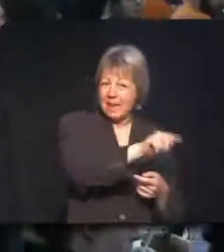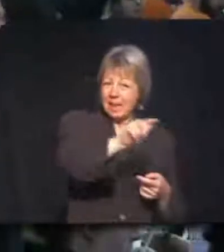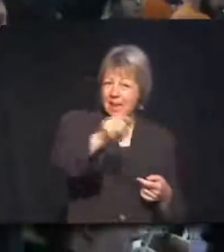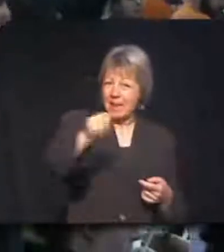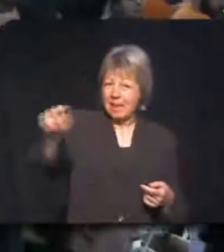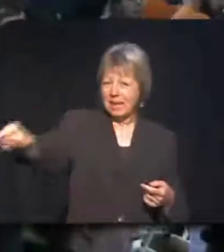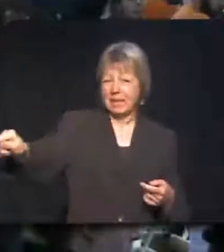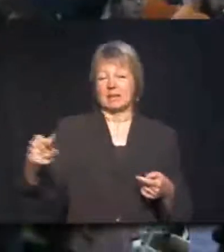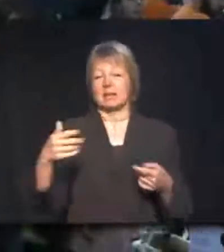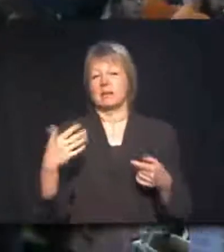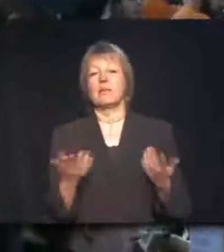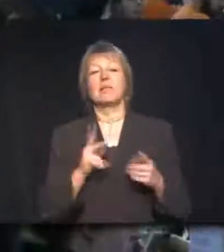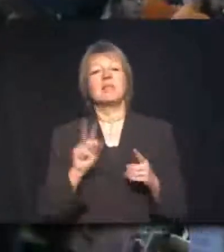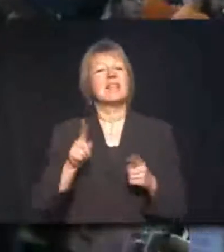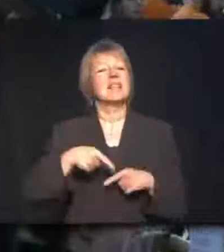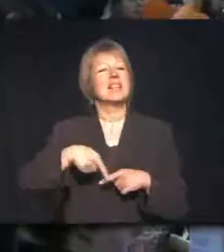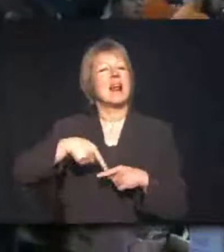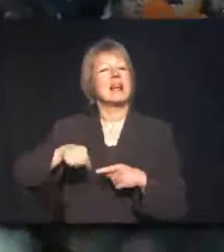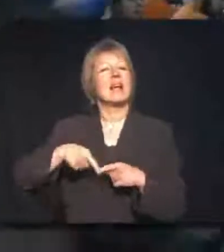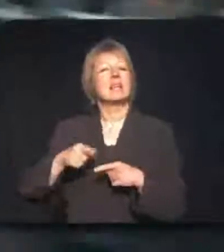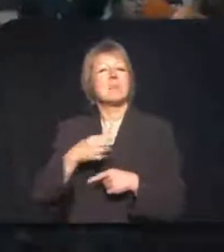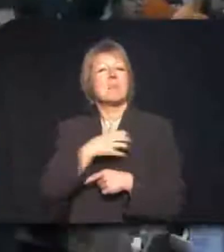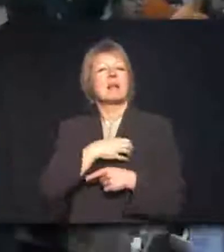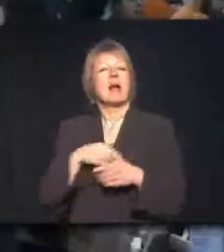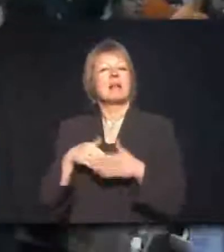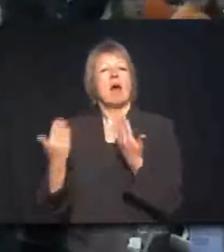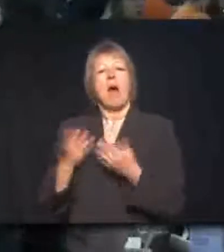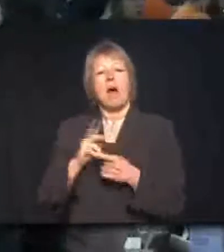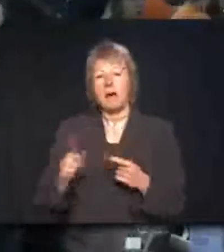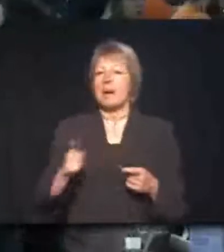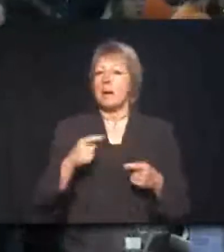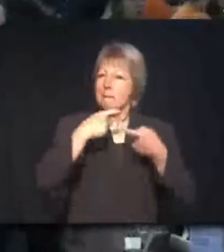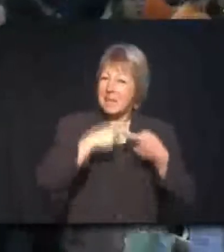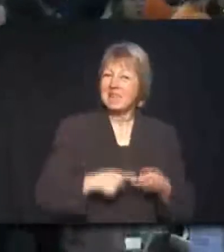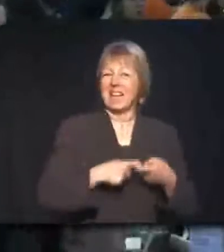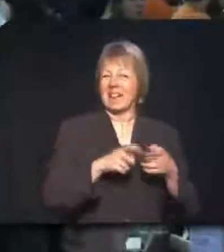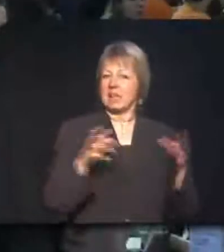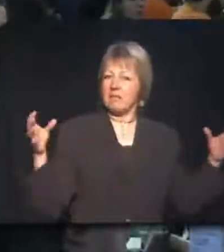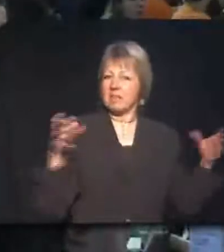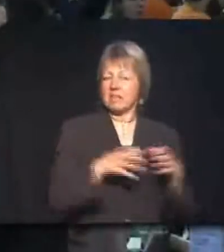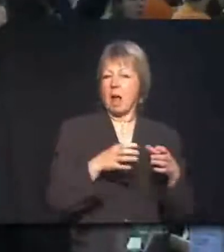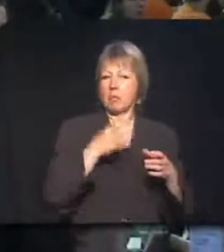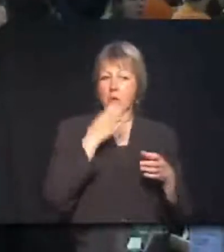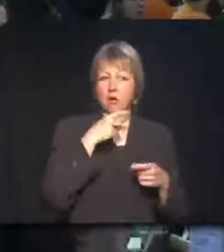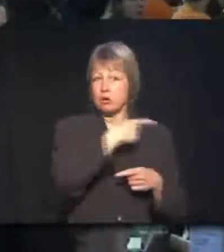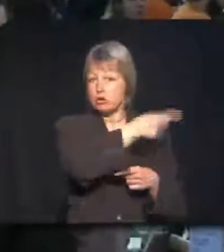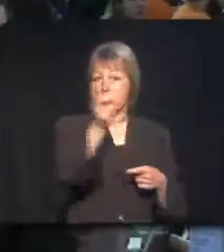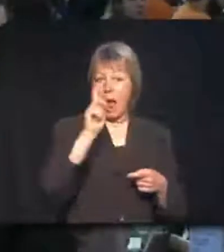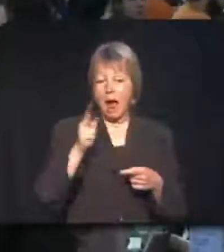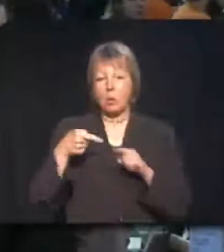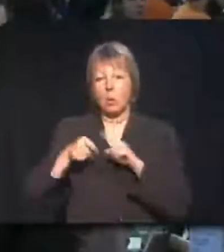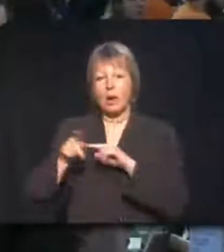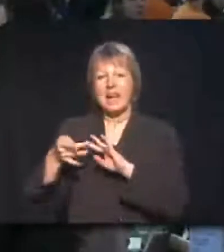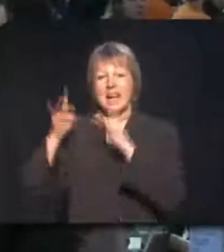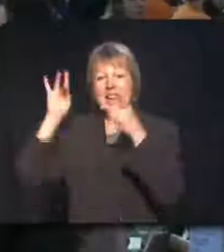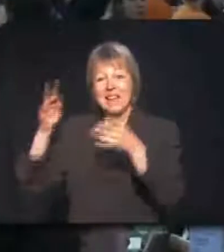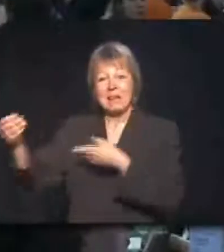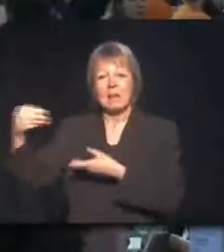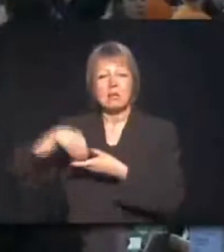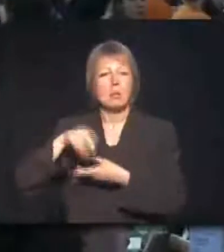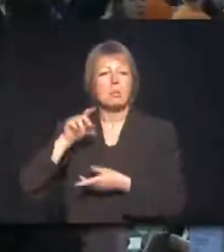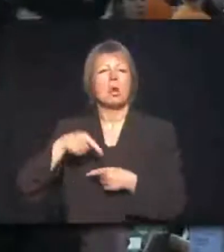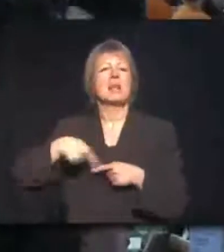Mitgliederversammlung und nicht als Delegierten partei-tag jetzt auch über das Internet dort teil zu haben ist eine Delegation komplett